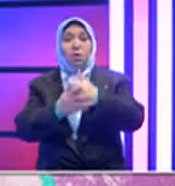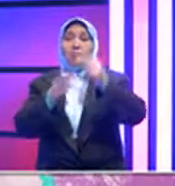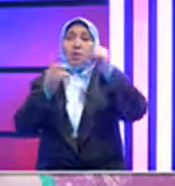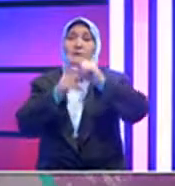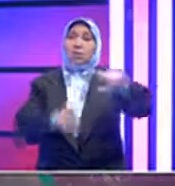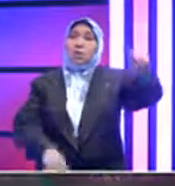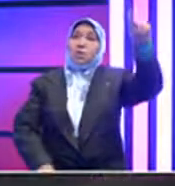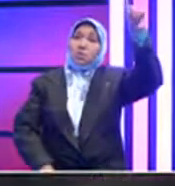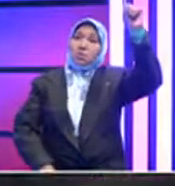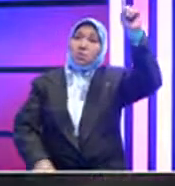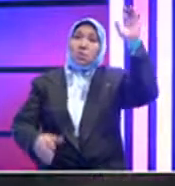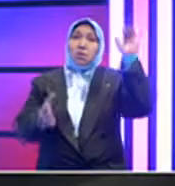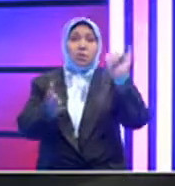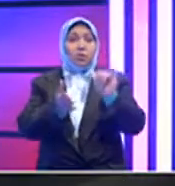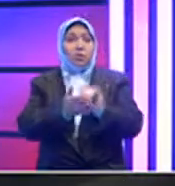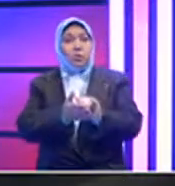sodakowlohuladzim